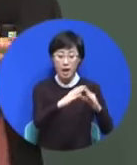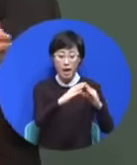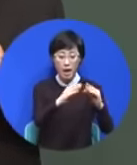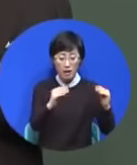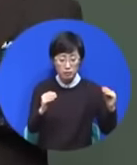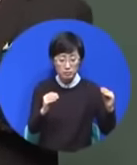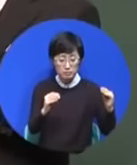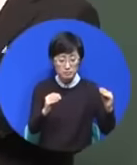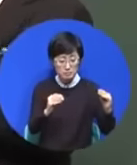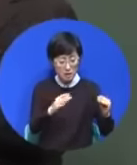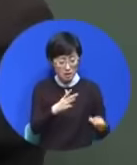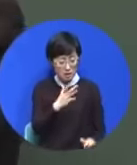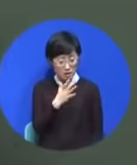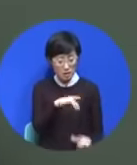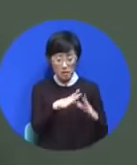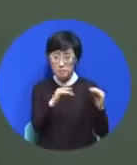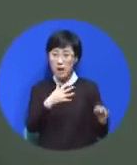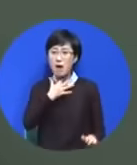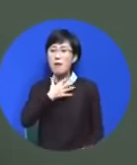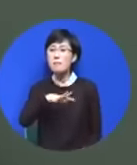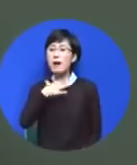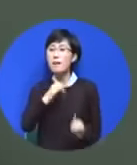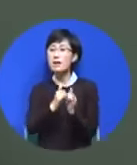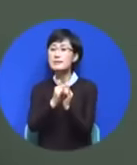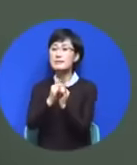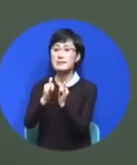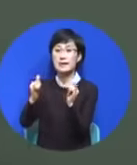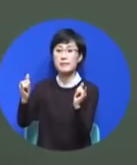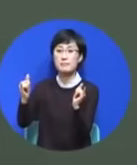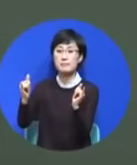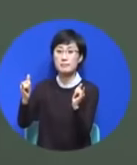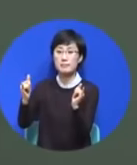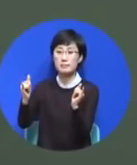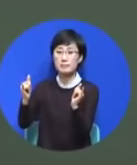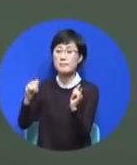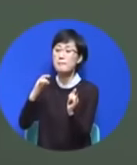장을 데리고 가는데 아는 사람은 수아